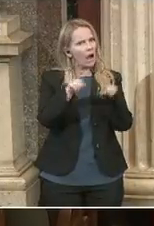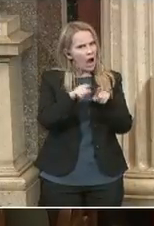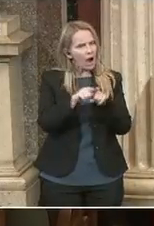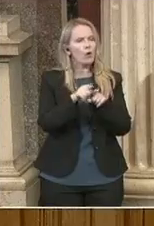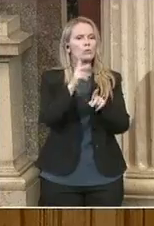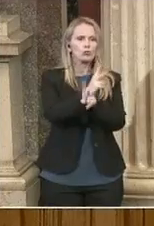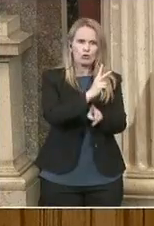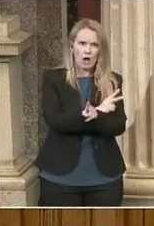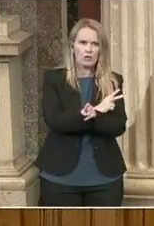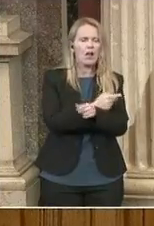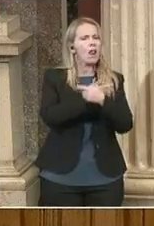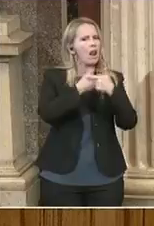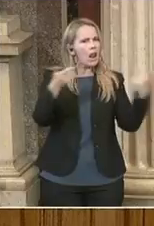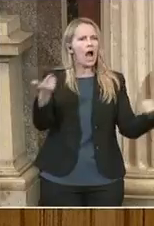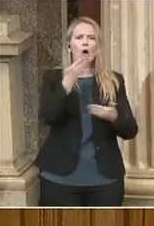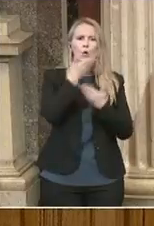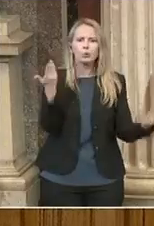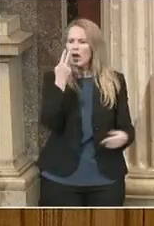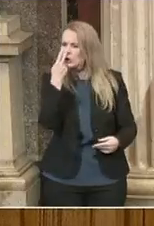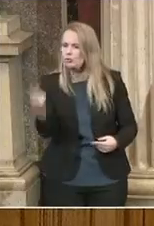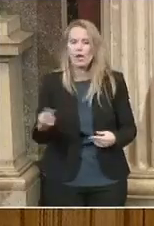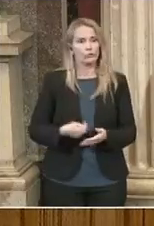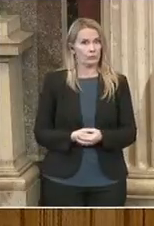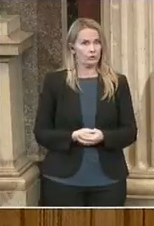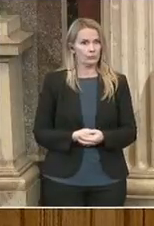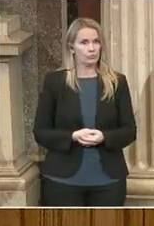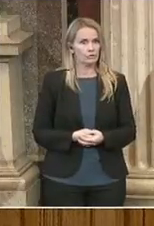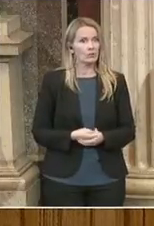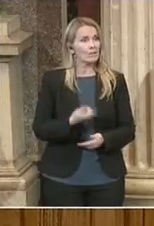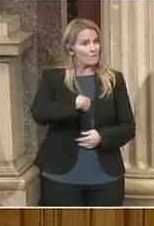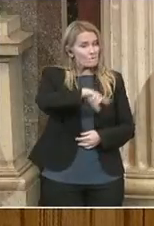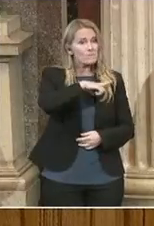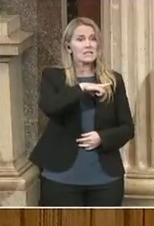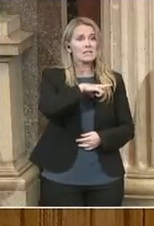Staat zu lange weggeschaut wir haben